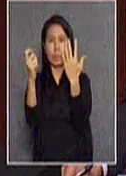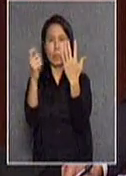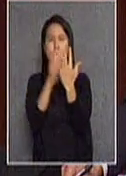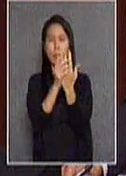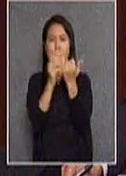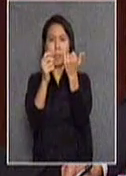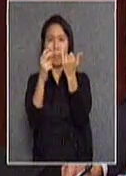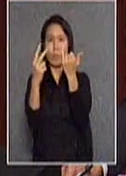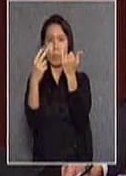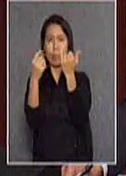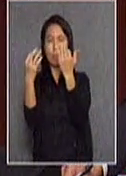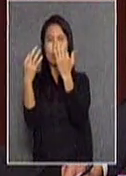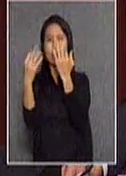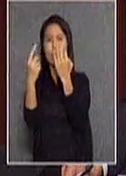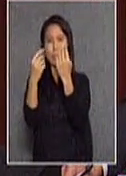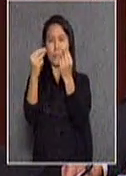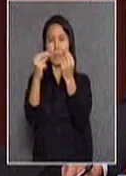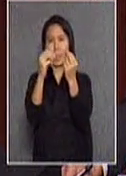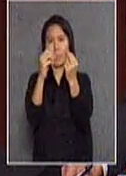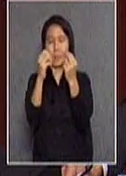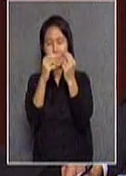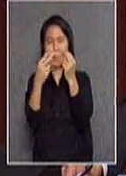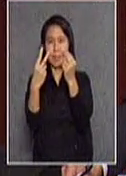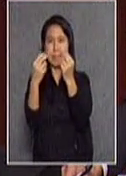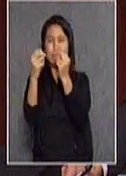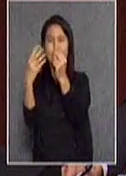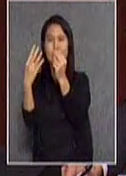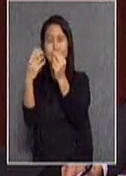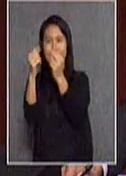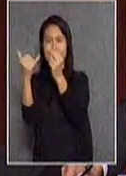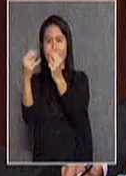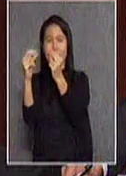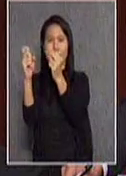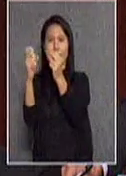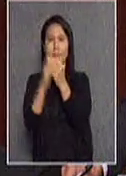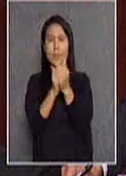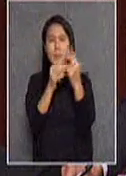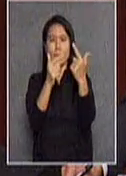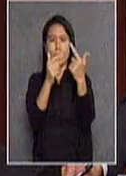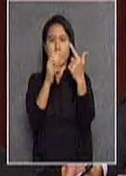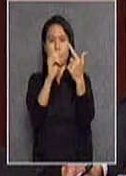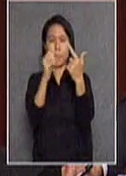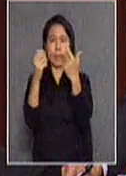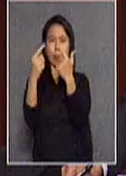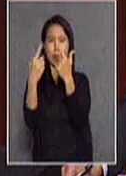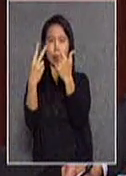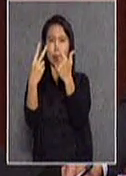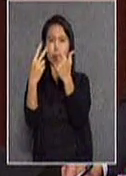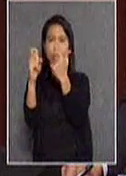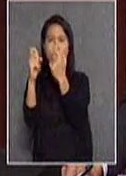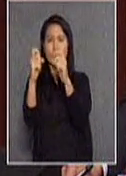62、63、70、72、74、76、79、80、82、